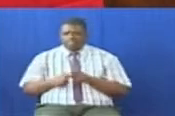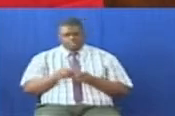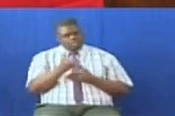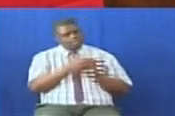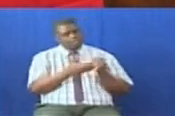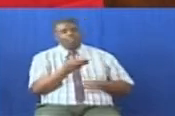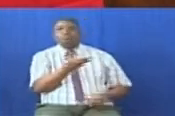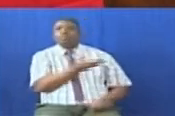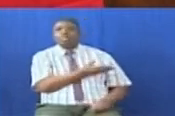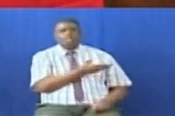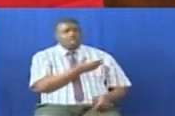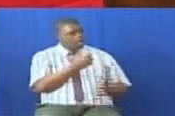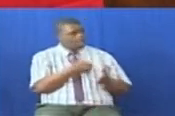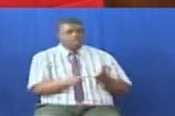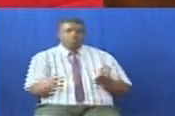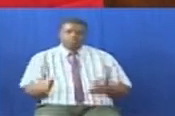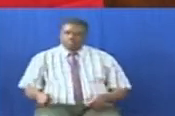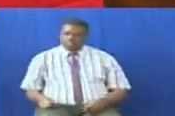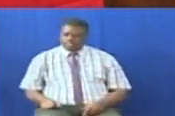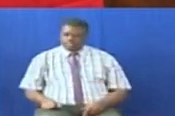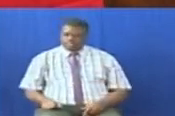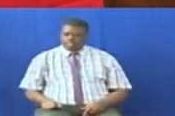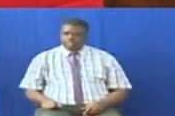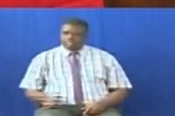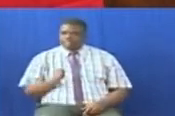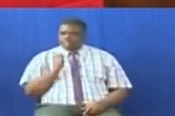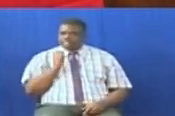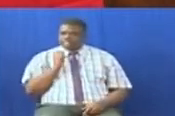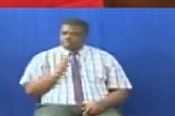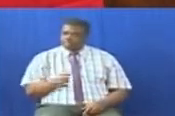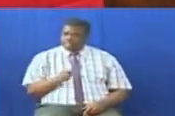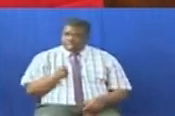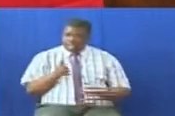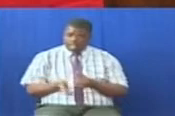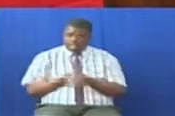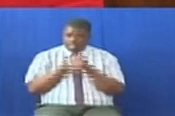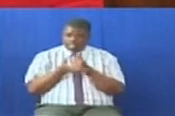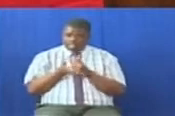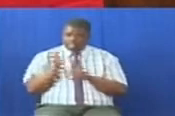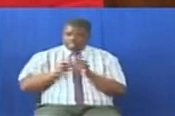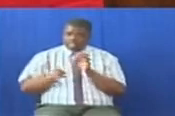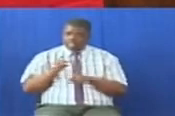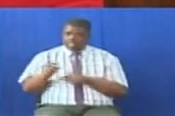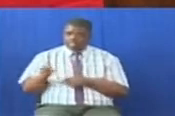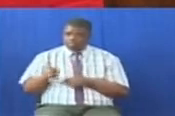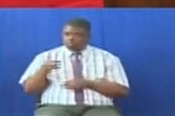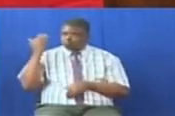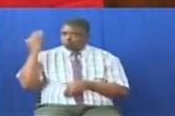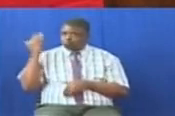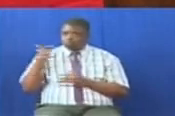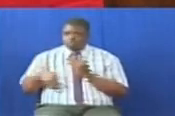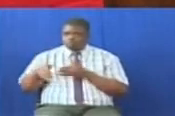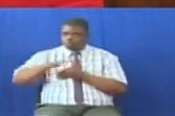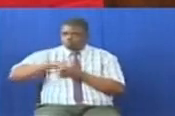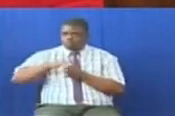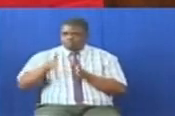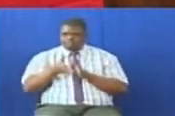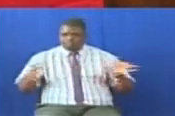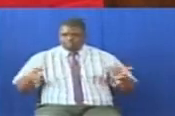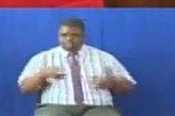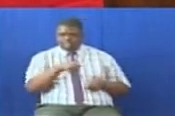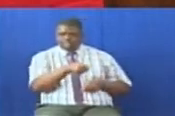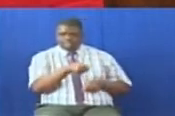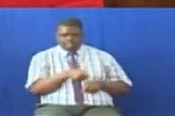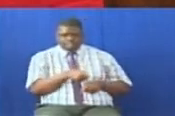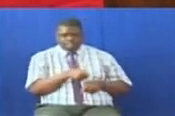mengine hawalipwi. Mheshimiwa Naibu Spika, nilitaka nichangie kwenye maeneo, lakini kwa kumalizia nitumie fursa hii kumpongeza